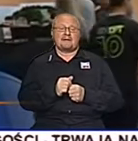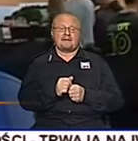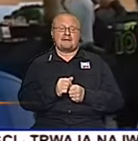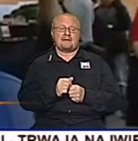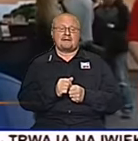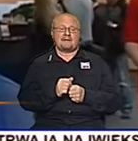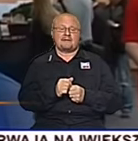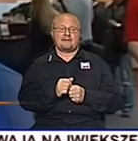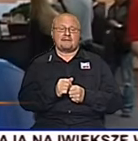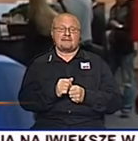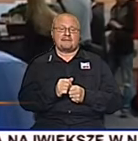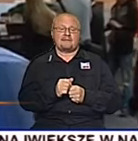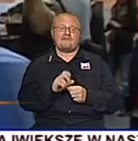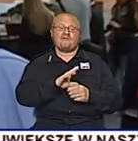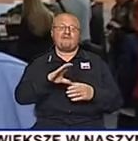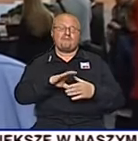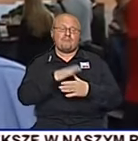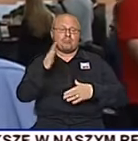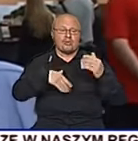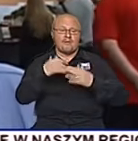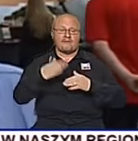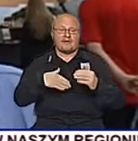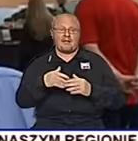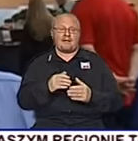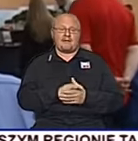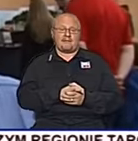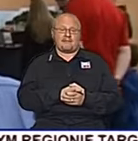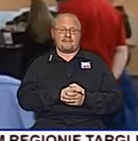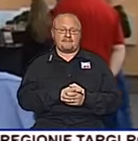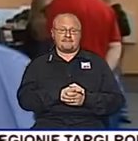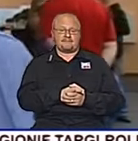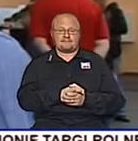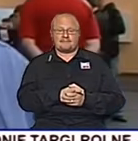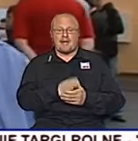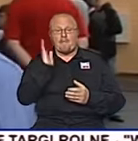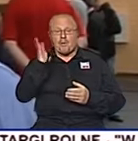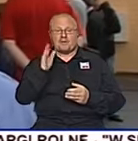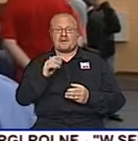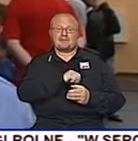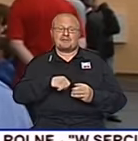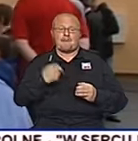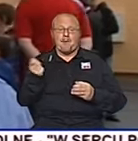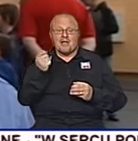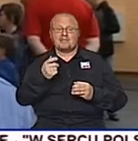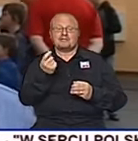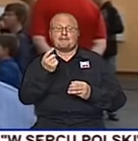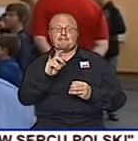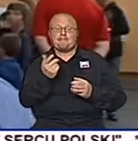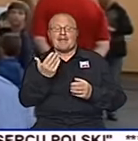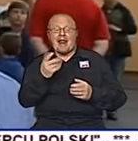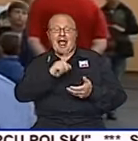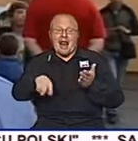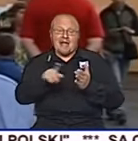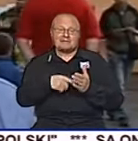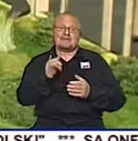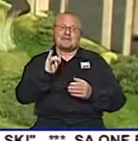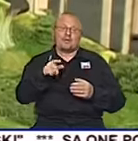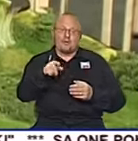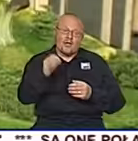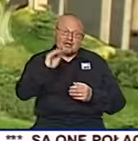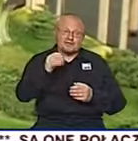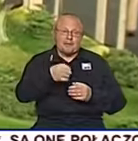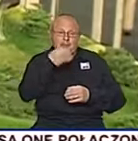w budowie raczej, a potem się pojeździ parę razy i potem się myśli, a jeszcze to poprawię. I oczywiście